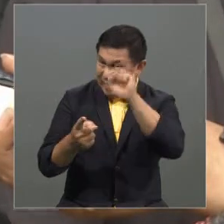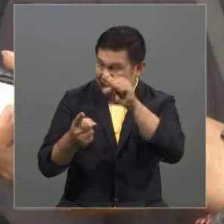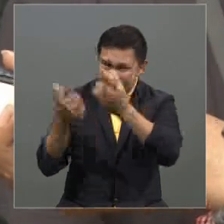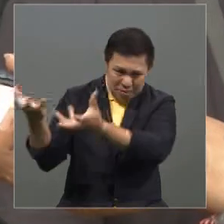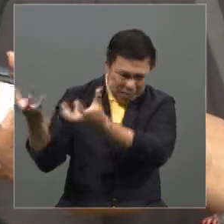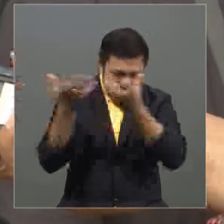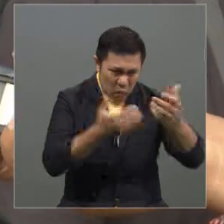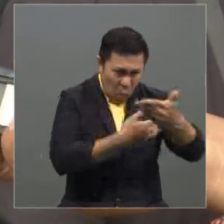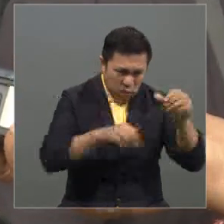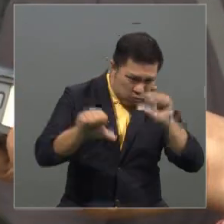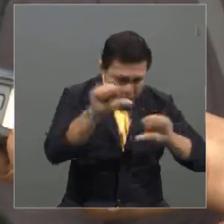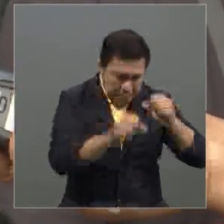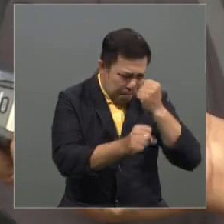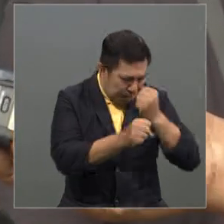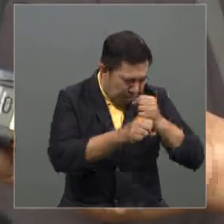คมีฟิสิกส์โดยละเอียด